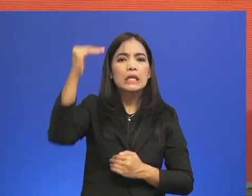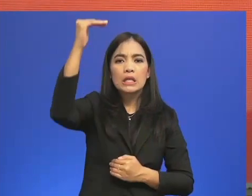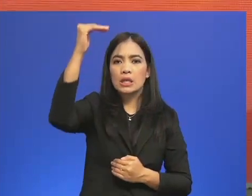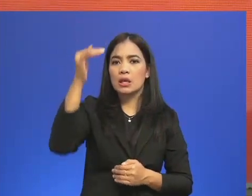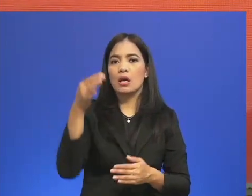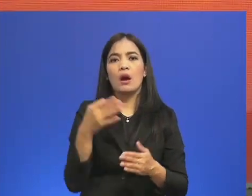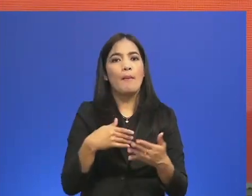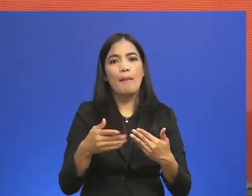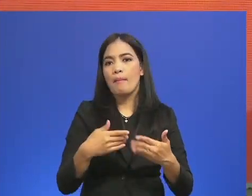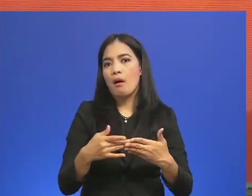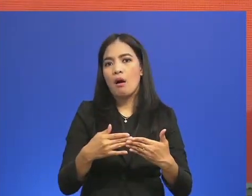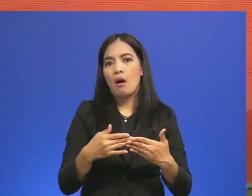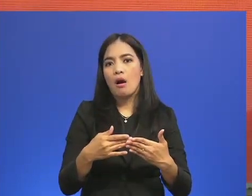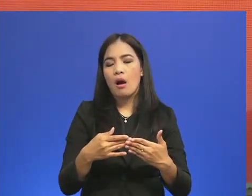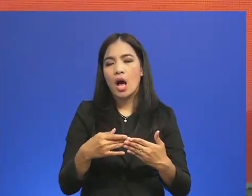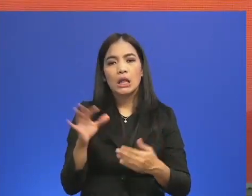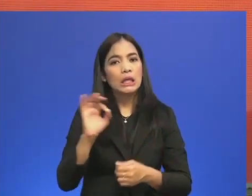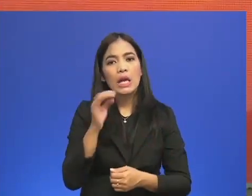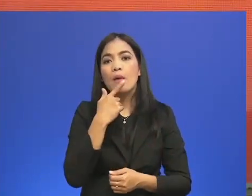tidak membutuhkan uang,